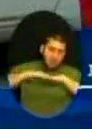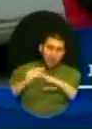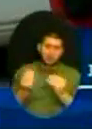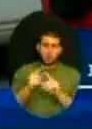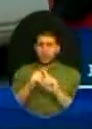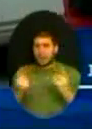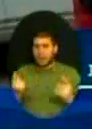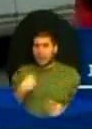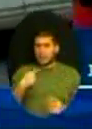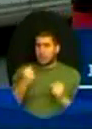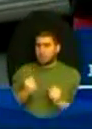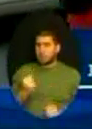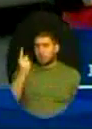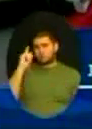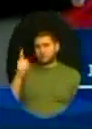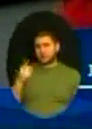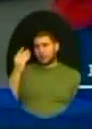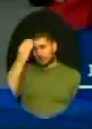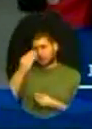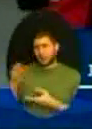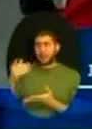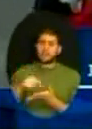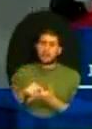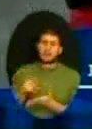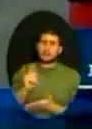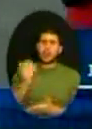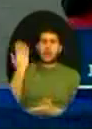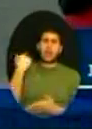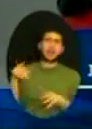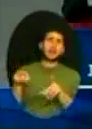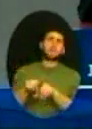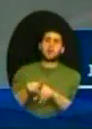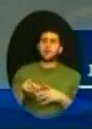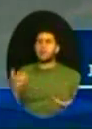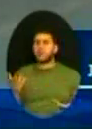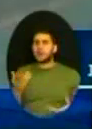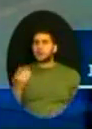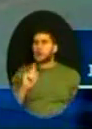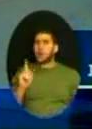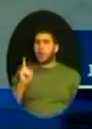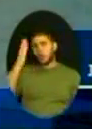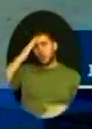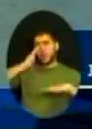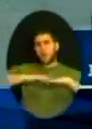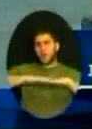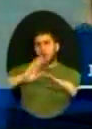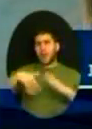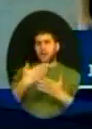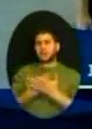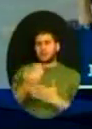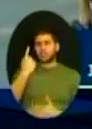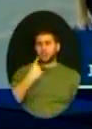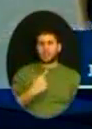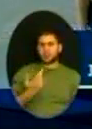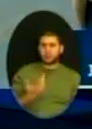משהו אחר. אני לא חושבת שהיא הייתה צריכה ללכת לדווח שום דבר, כי זה באמת לא היה איזה מין... את יודעת, זה לא שהובה לידיעתה איזה הצעת שחיתות